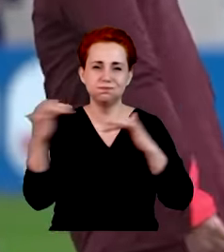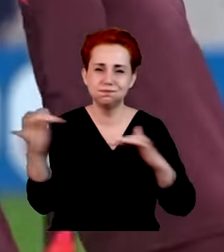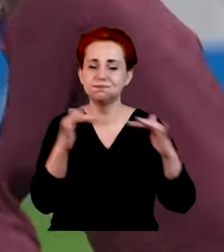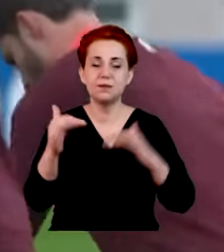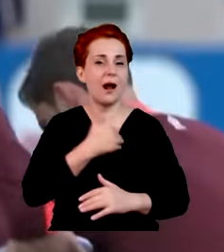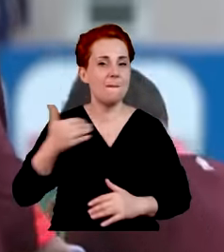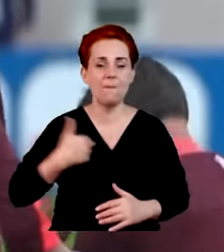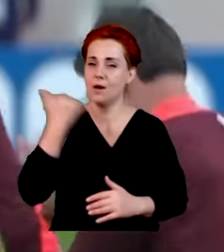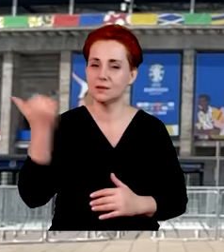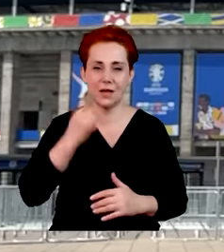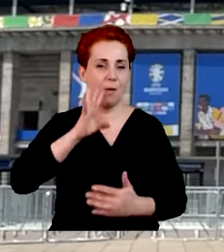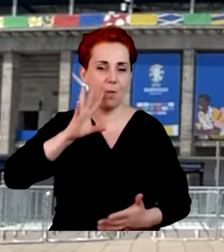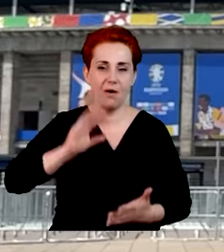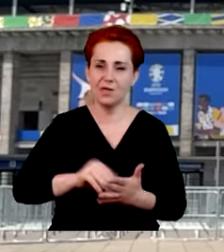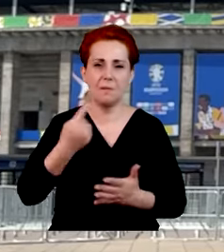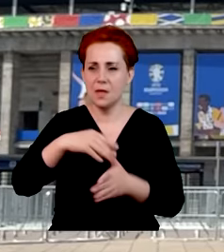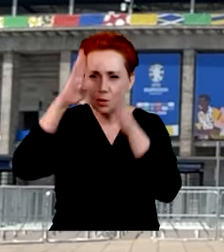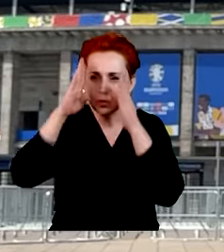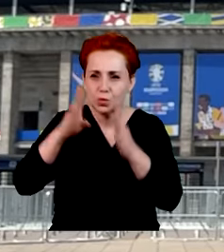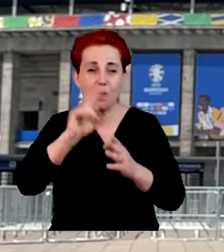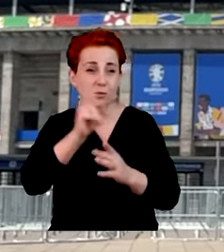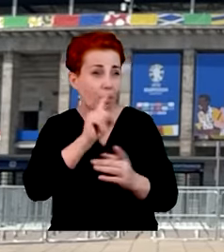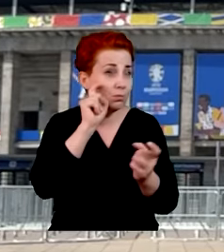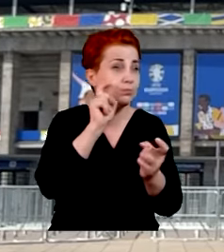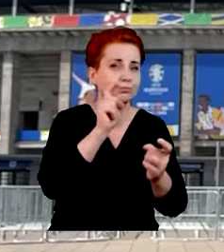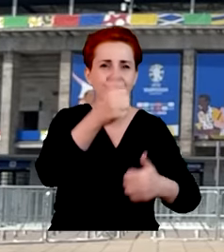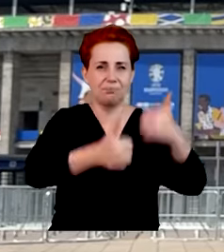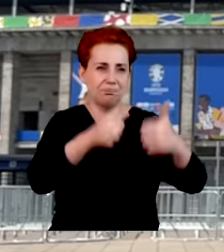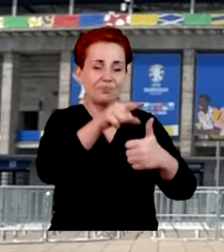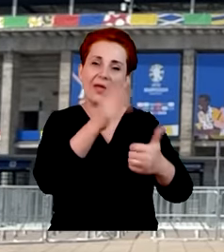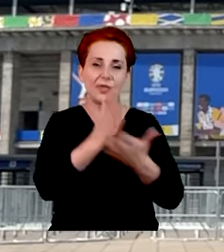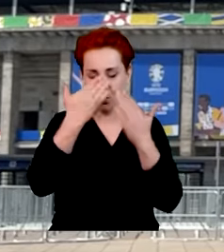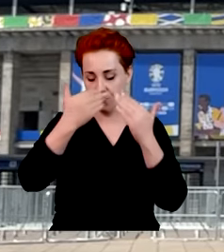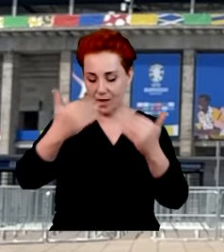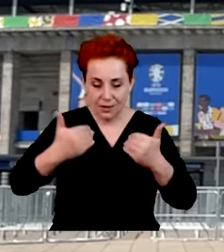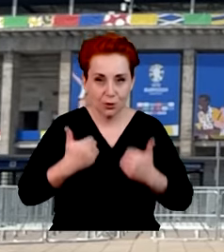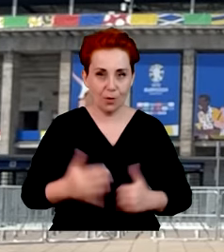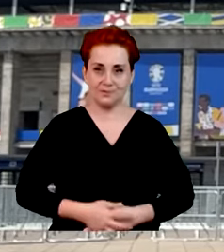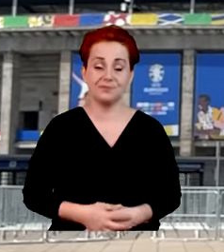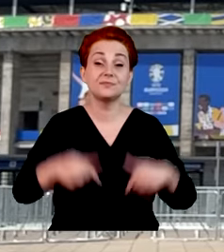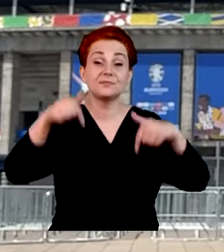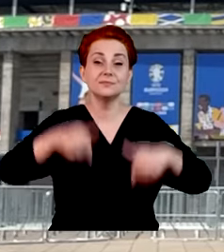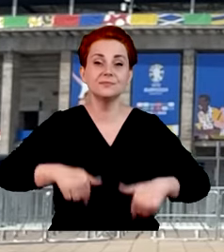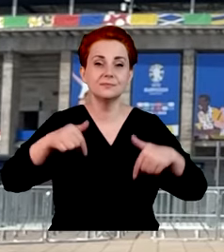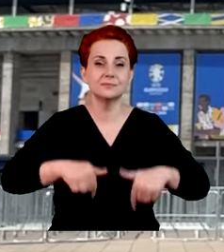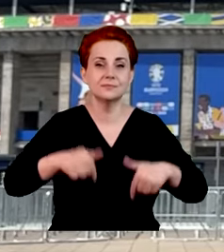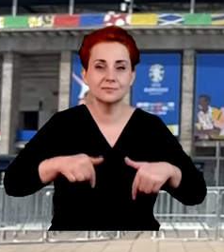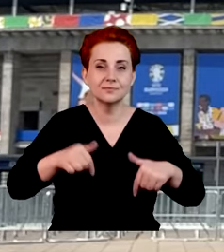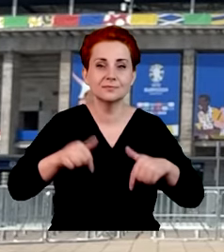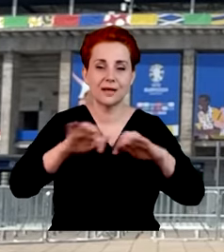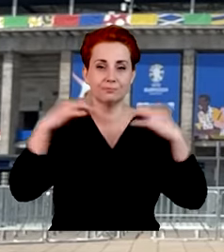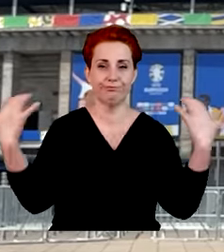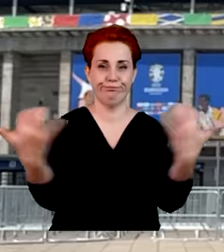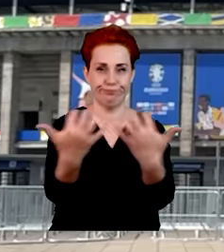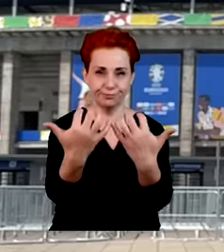każdym kroku powtarzają że nie skupiają się na swoim przeciwniku skupiają się tylko i wyłącznie na sobie z kolei tutaj na Olimpia Stadion w Berlinie